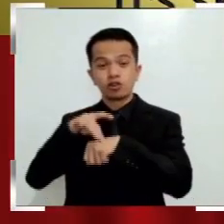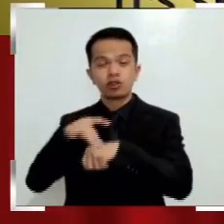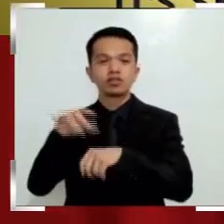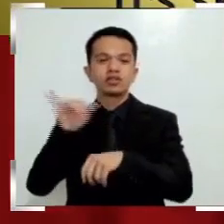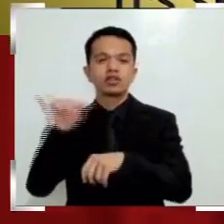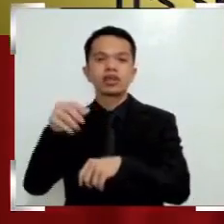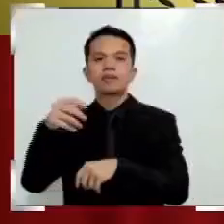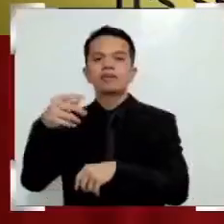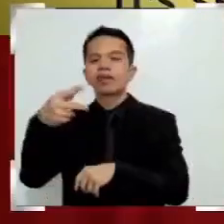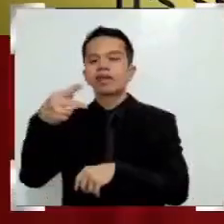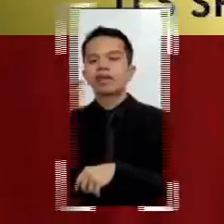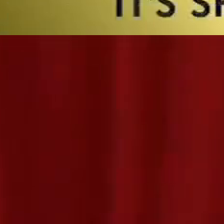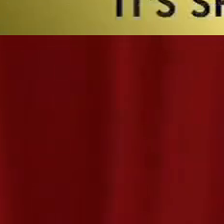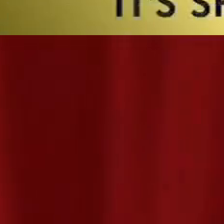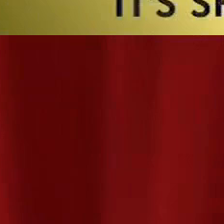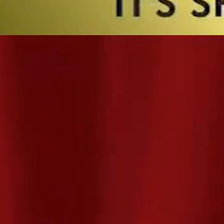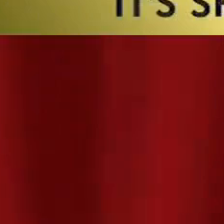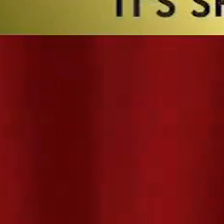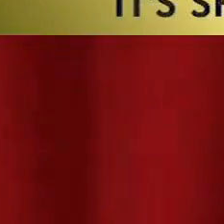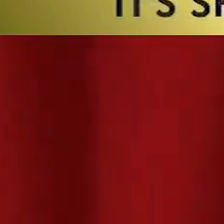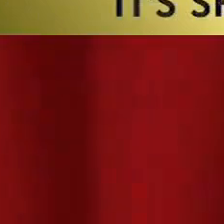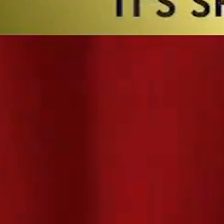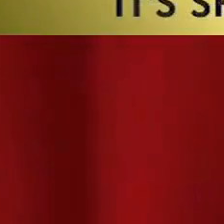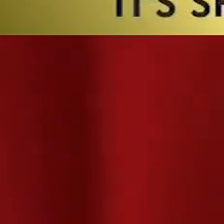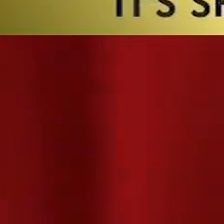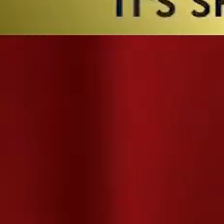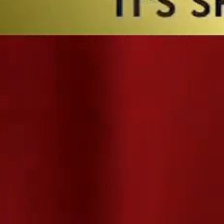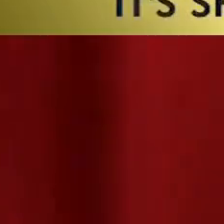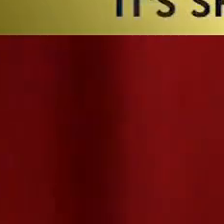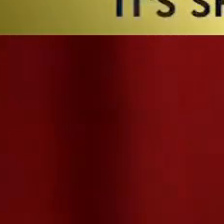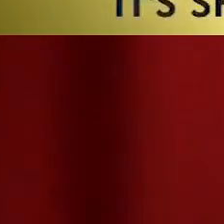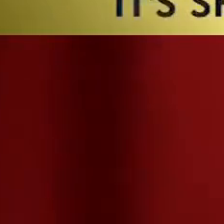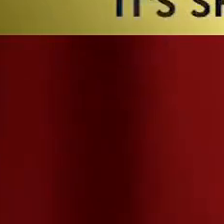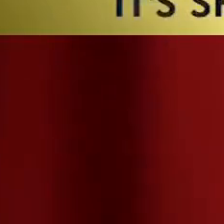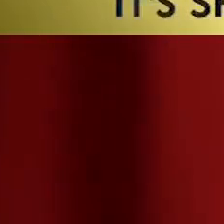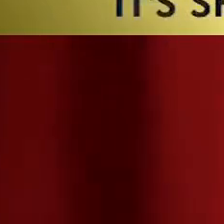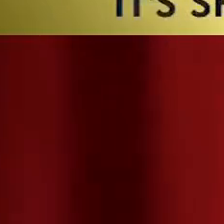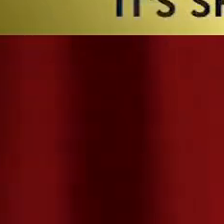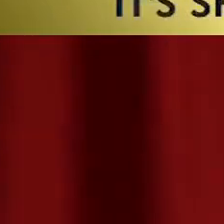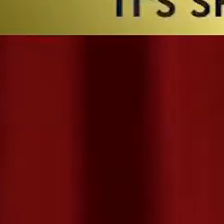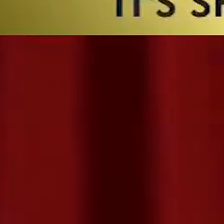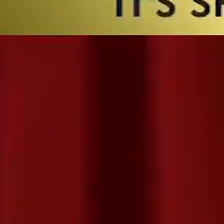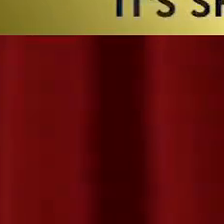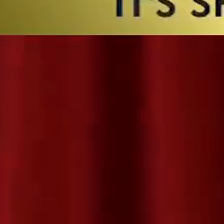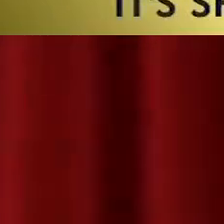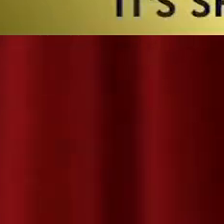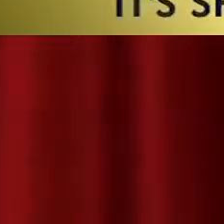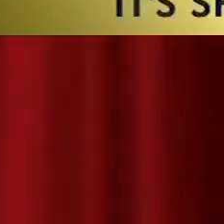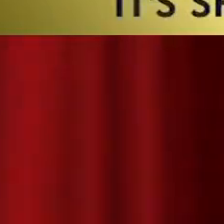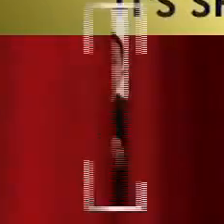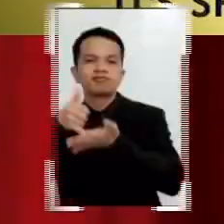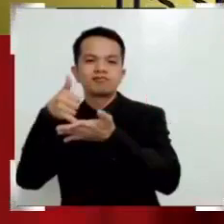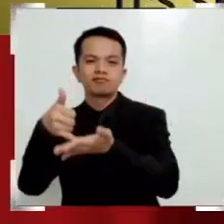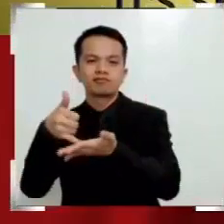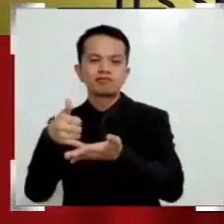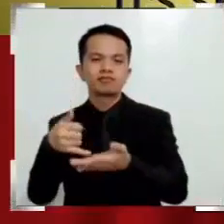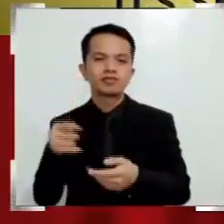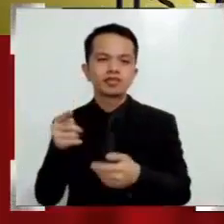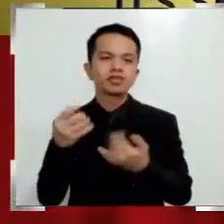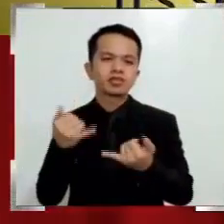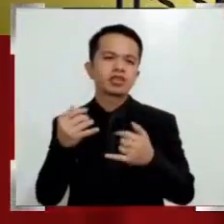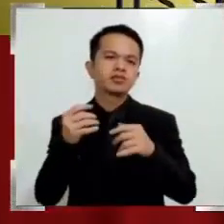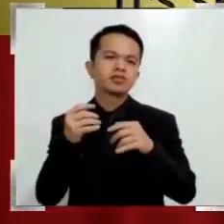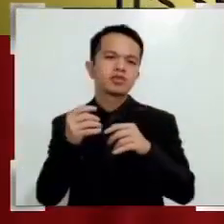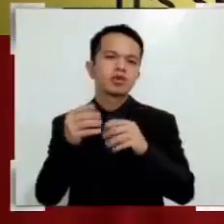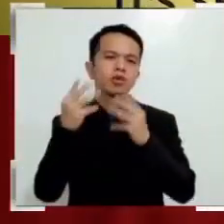Soho, Maria Clara at Ibarra. Pati ang It's Showtime ng ABS-CBN na napapanood sa free TV sa